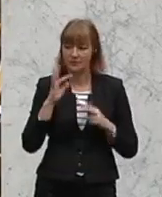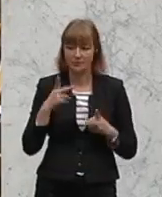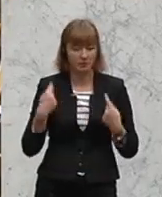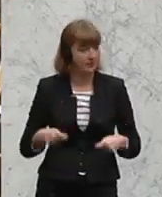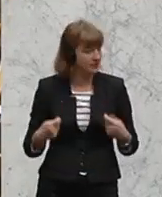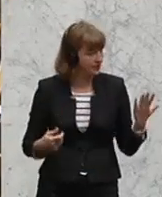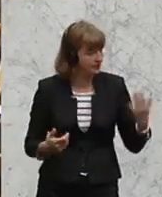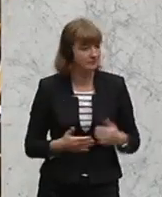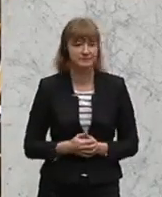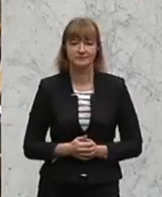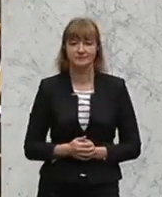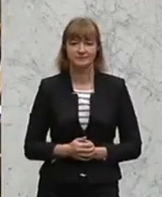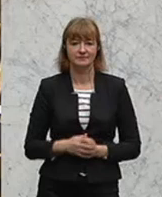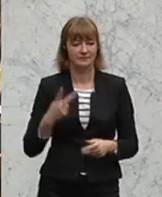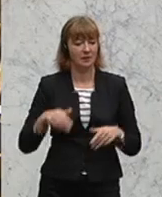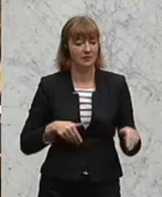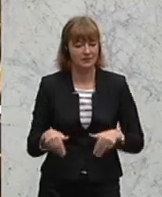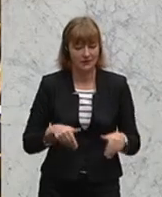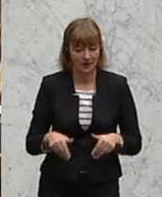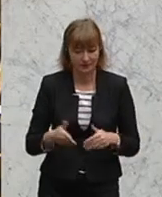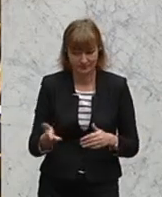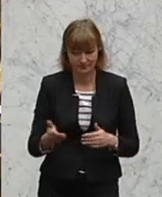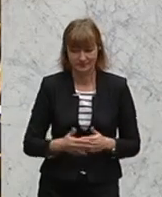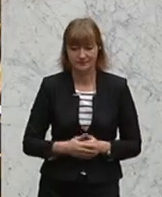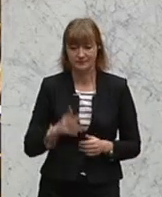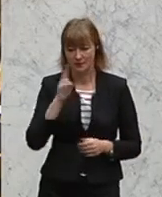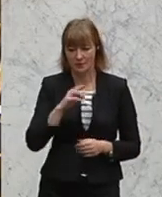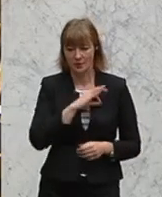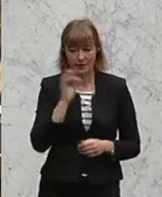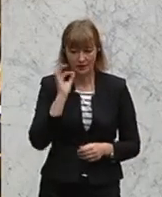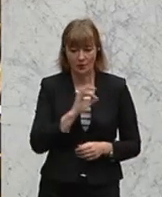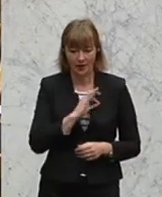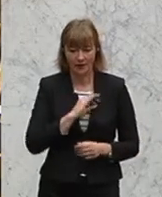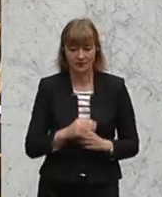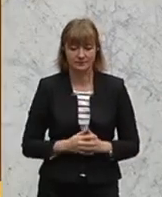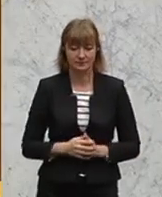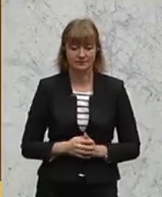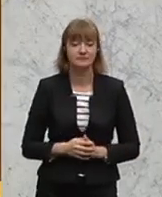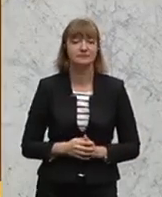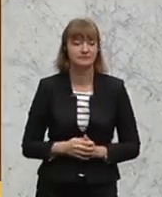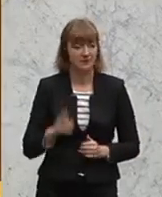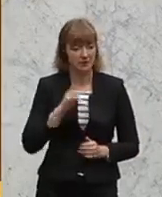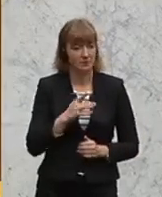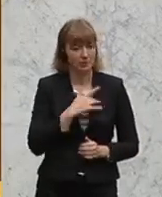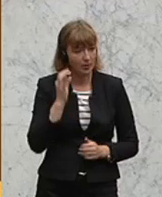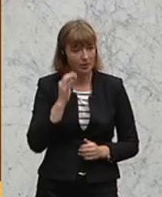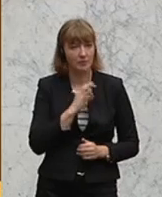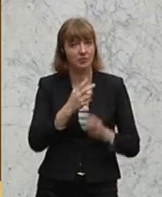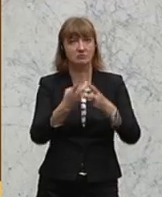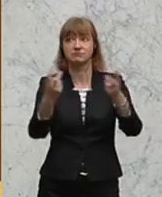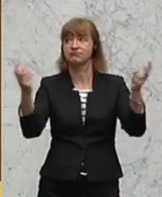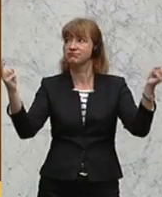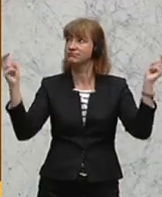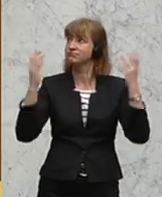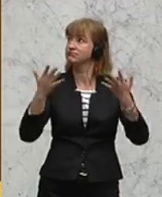Dankeschön, Herr Präsident. Herr Minister, liebe Kolleginnen und Kollegen, liebe Bürgerinnen und Bürger, volle Galerien